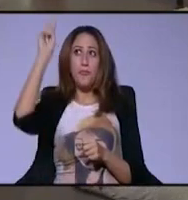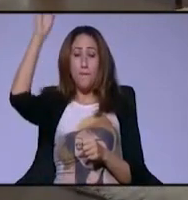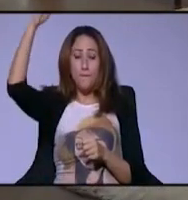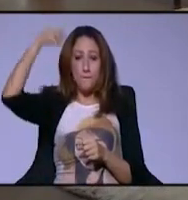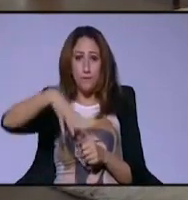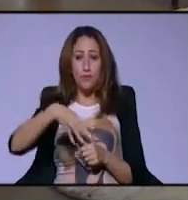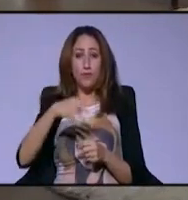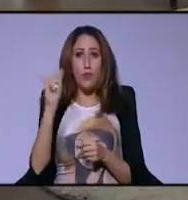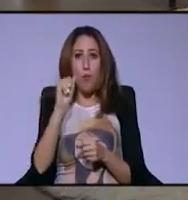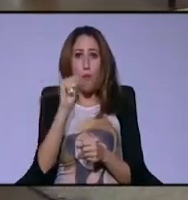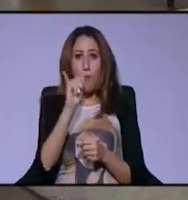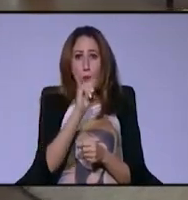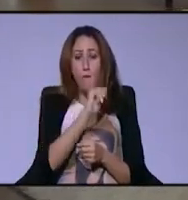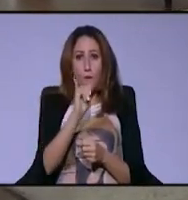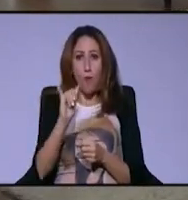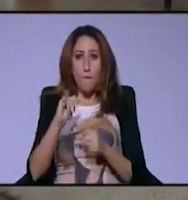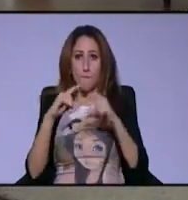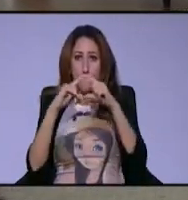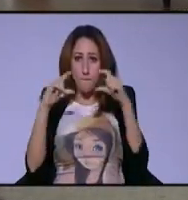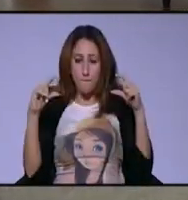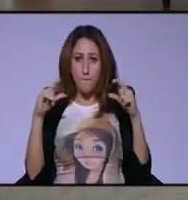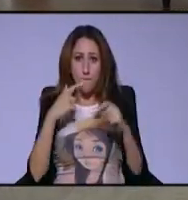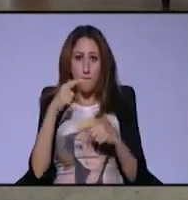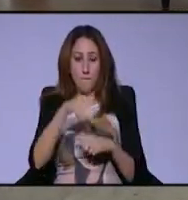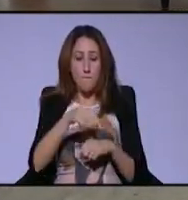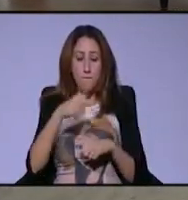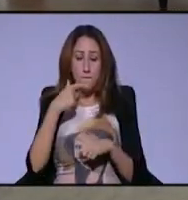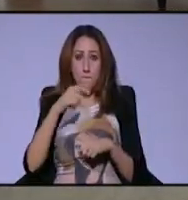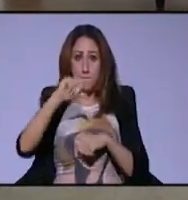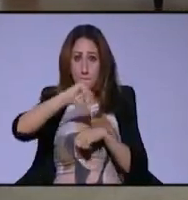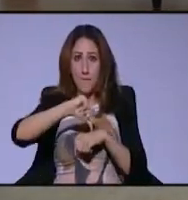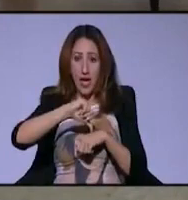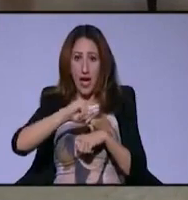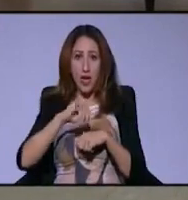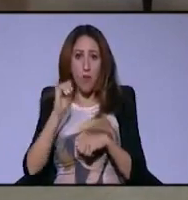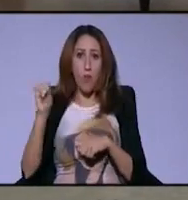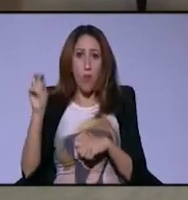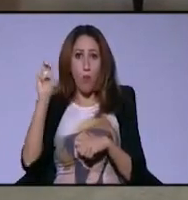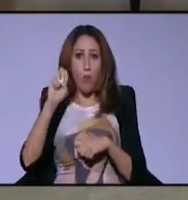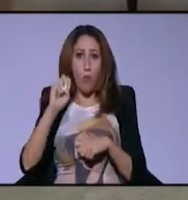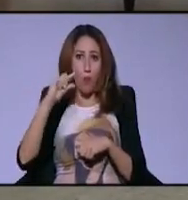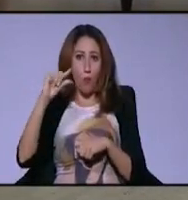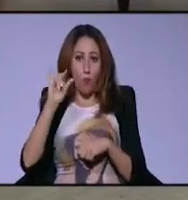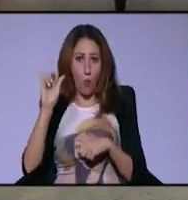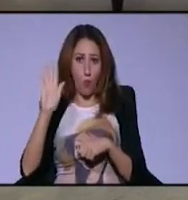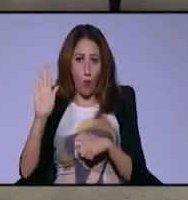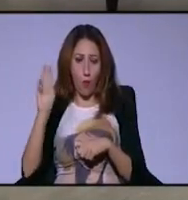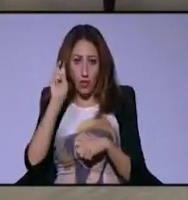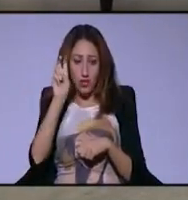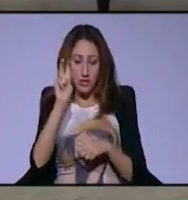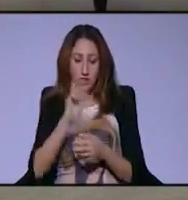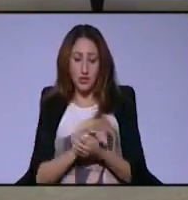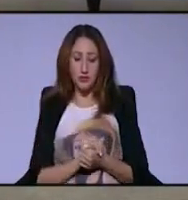على الجناب النبوي المعظم بالنصر. يعني بقعة مقدسة، بقعة لها خصوصية كبيرة. اسمح لي يعني أعدد الموجود في